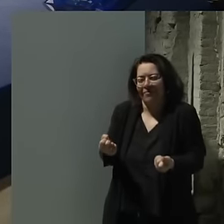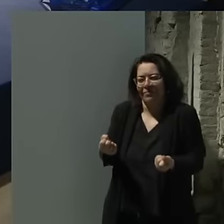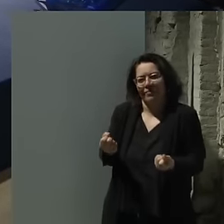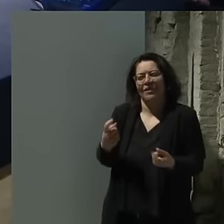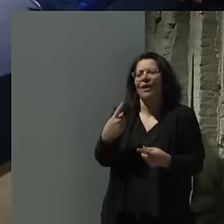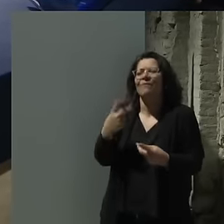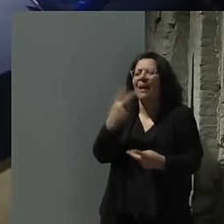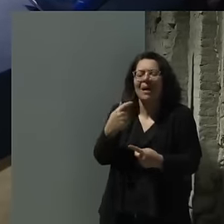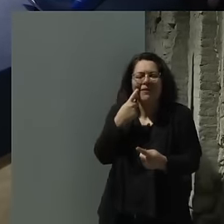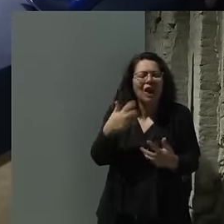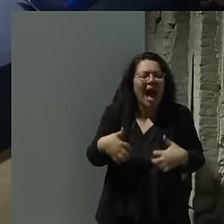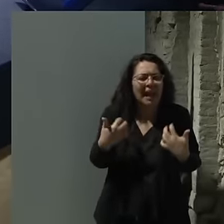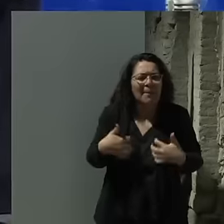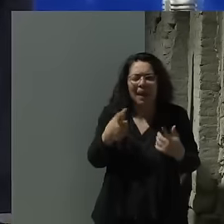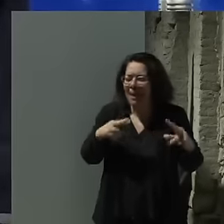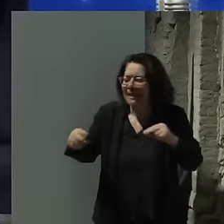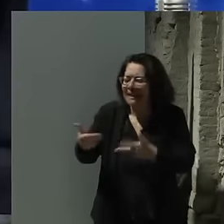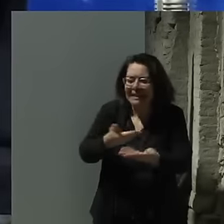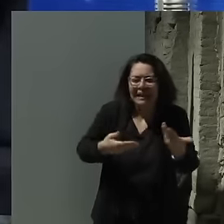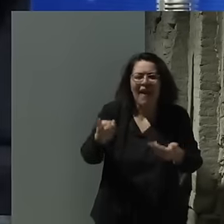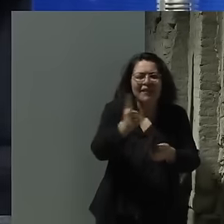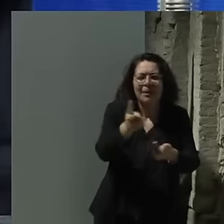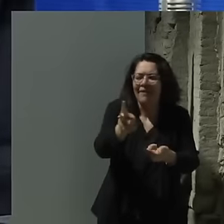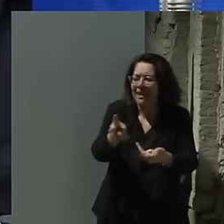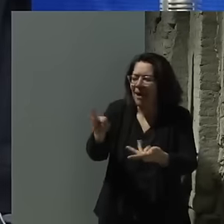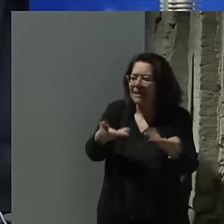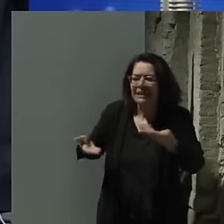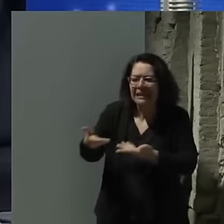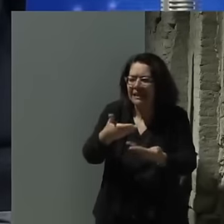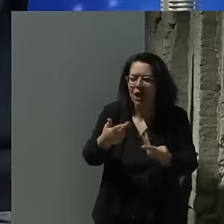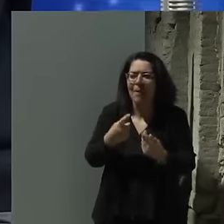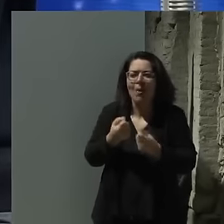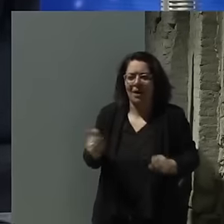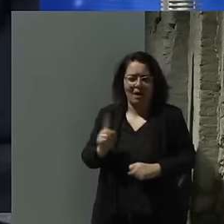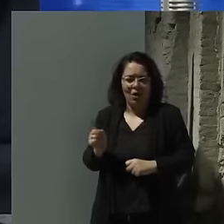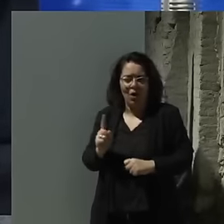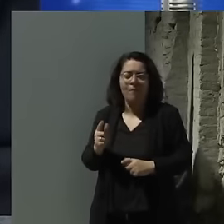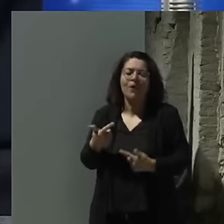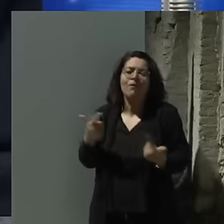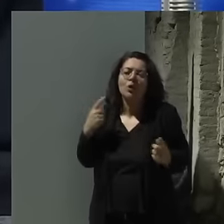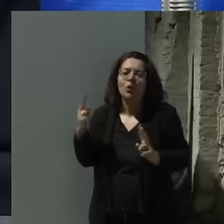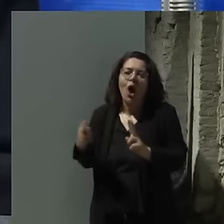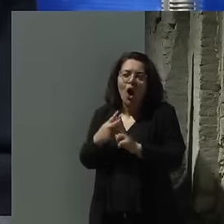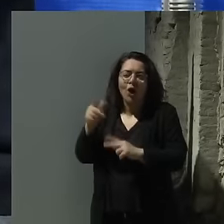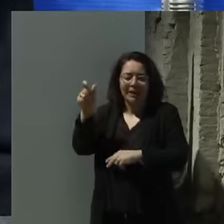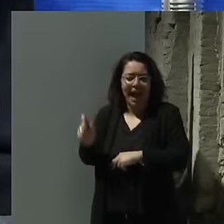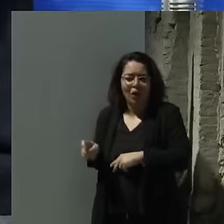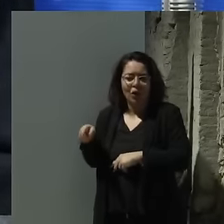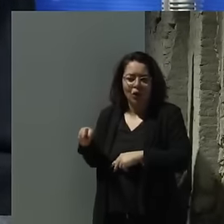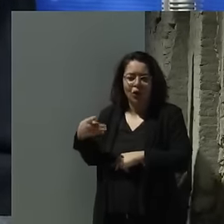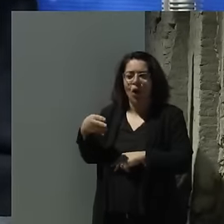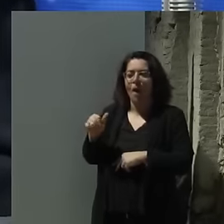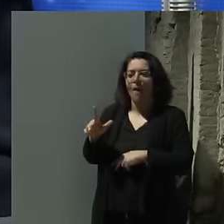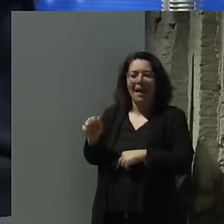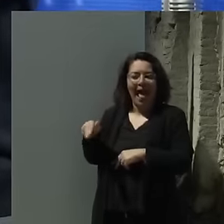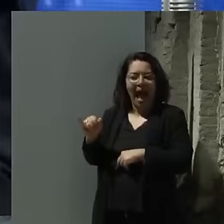quello di cui avevo bisogno. Io ho avuto la fortuna di incontrare un uomo straordinario come Manlio Milani, che è un uomo che ha perso la moglie nella